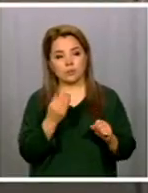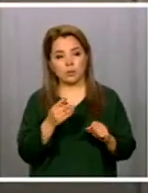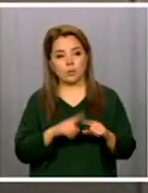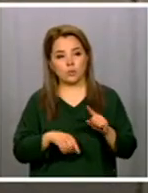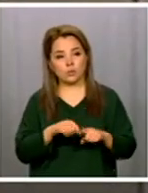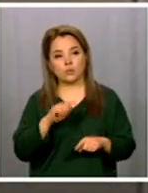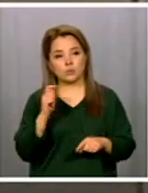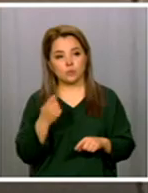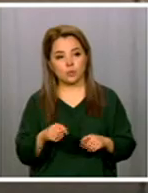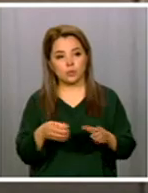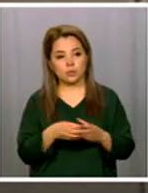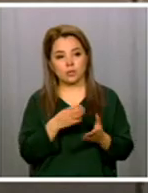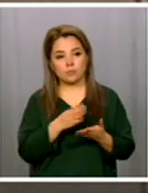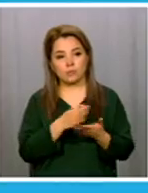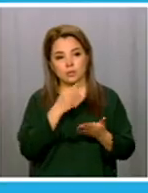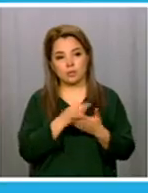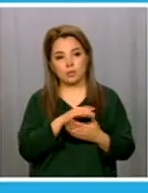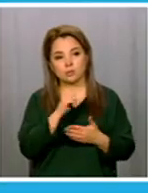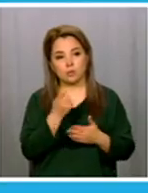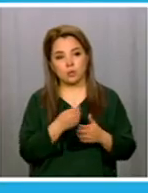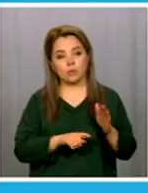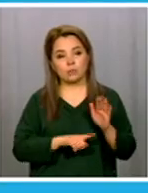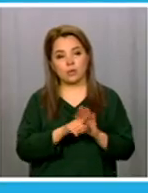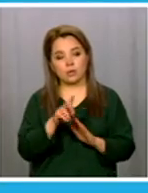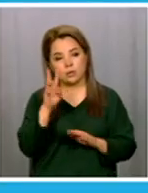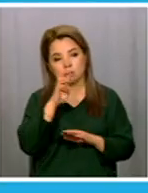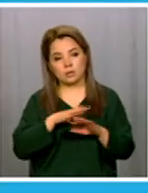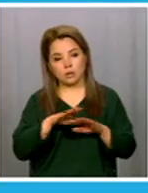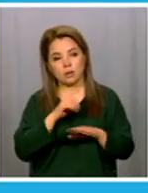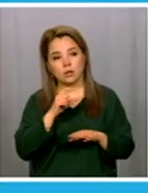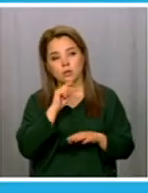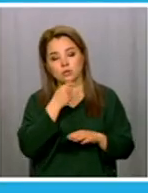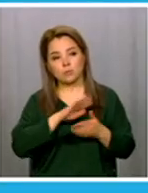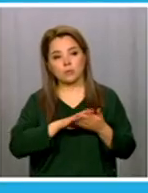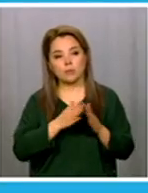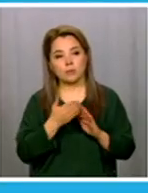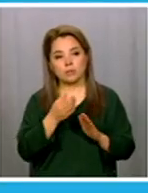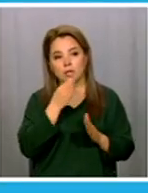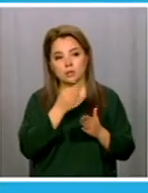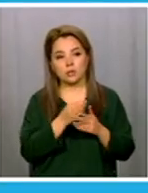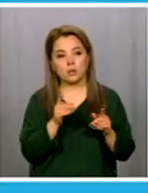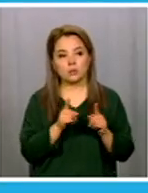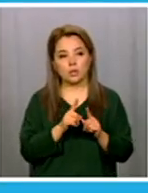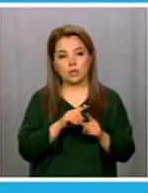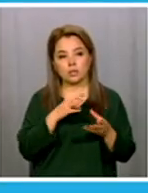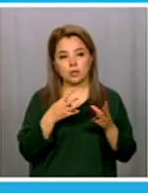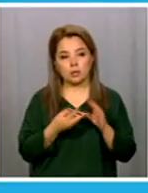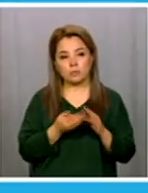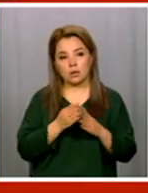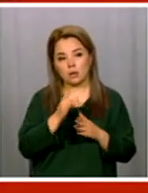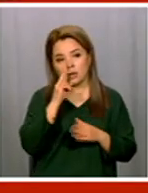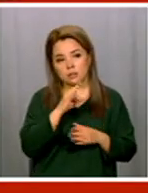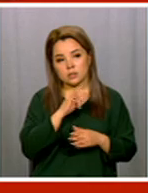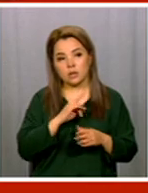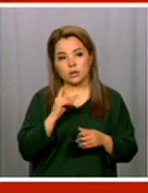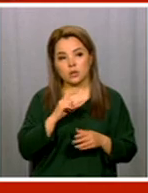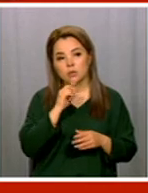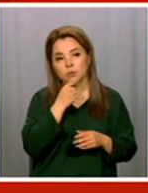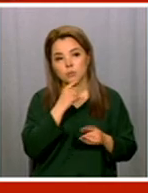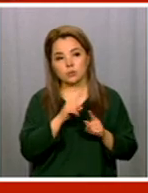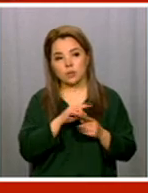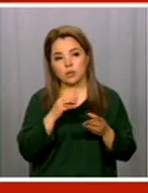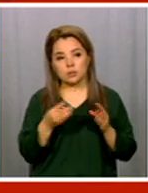соғысы болды. Соғыстың басталуына байланысты ел экономикасын соғыс жағдайына бейімдеу басталды. Қазақстан экономиканы соғысқа бейімдеп қайта